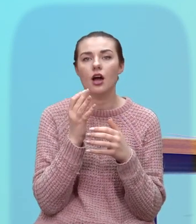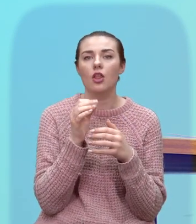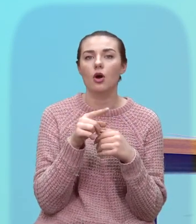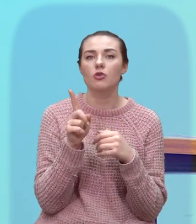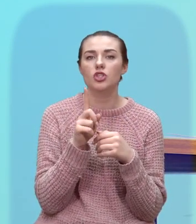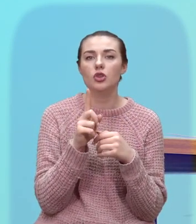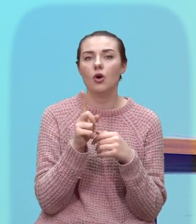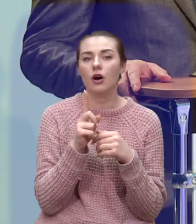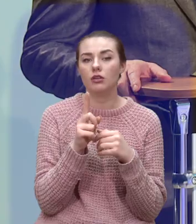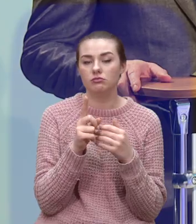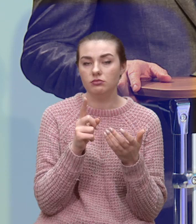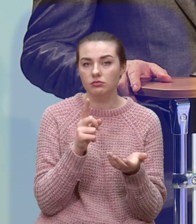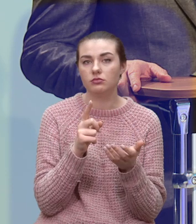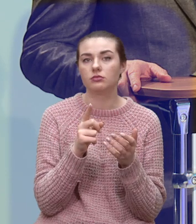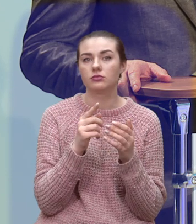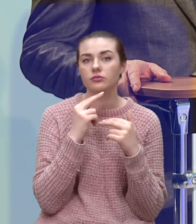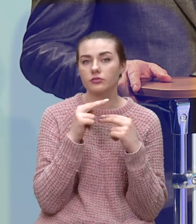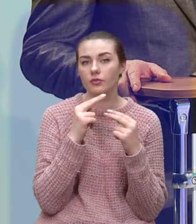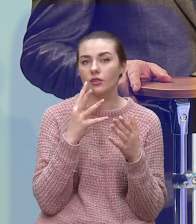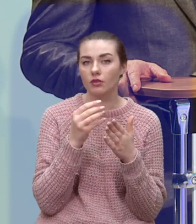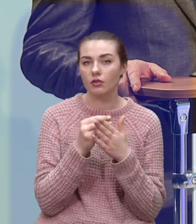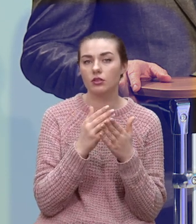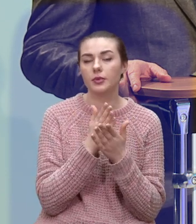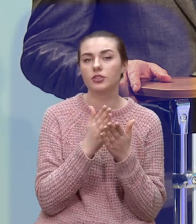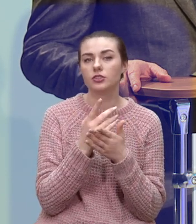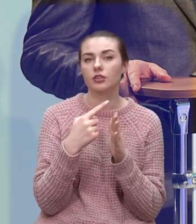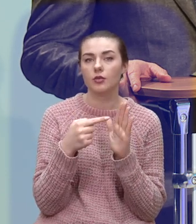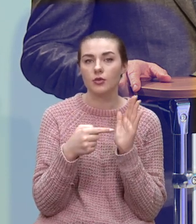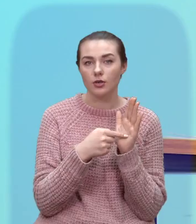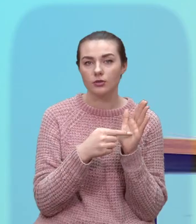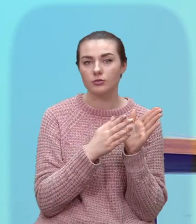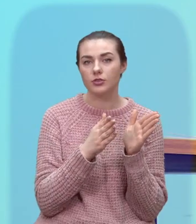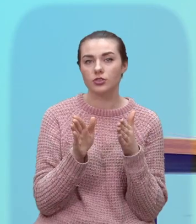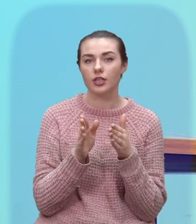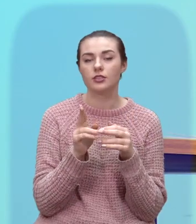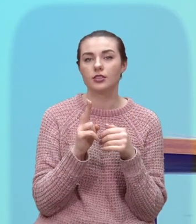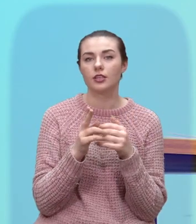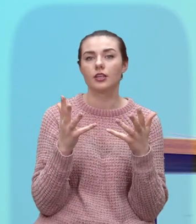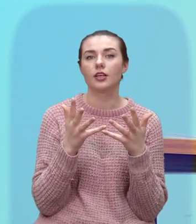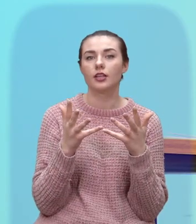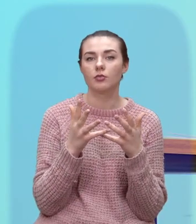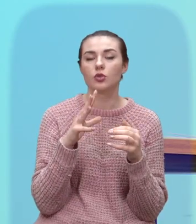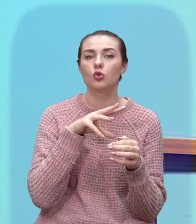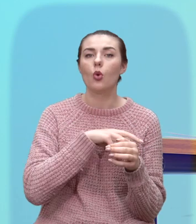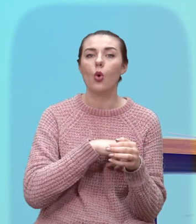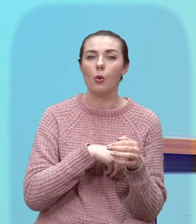то что собственно акцент с политических вопросов смещается каким-то